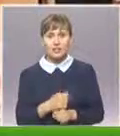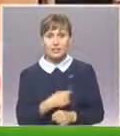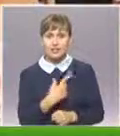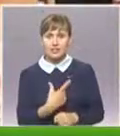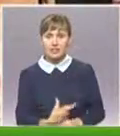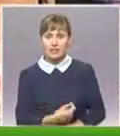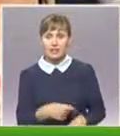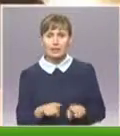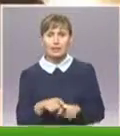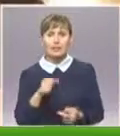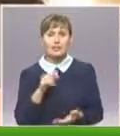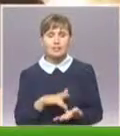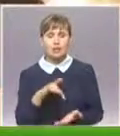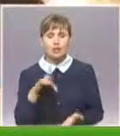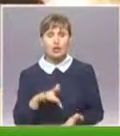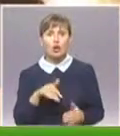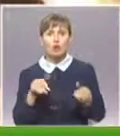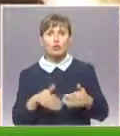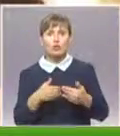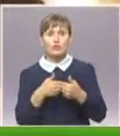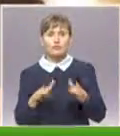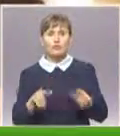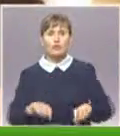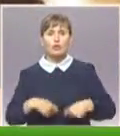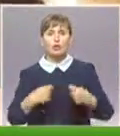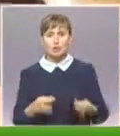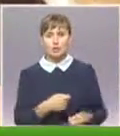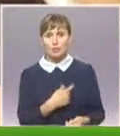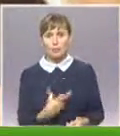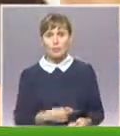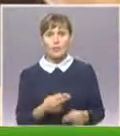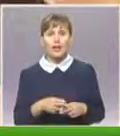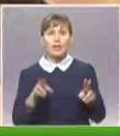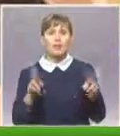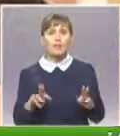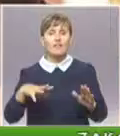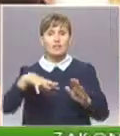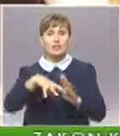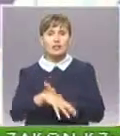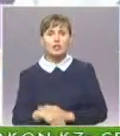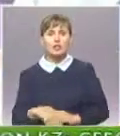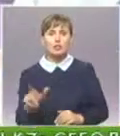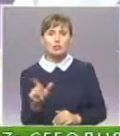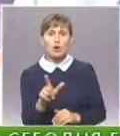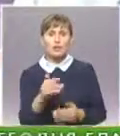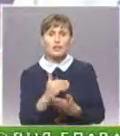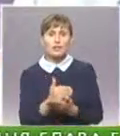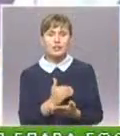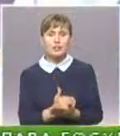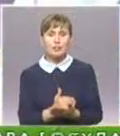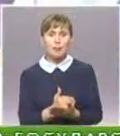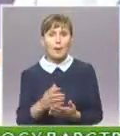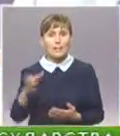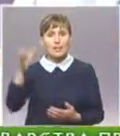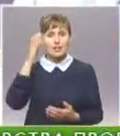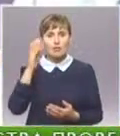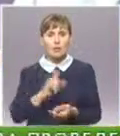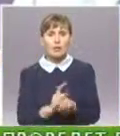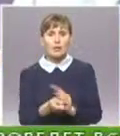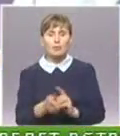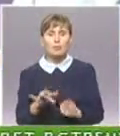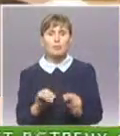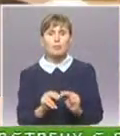сертификатов таких центров колледжи выдадут выпускникам дипломы. Это правило внедряется вместе с дуальной системой образования. Перемены коснутся и